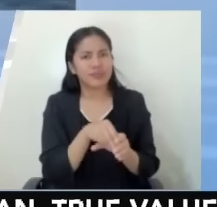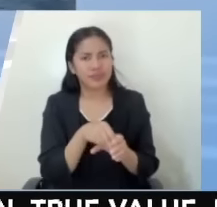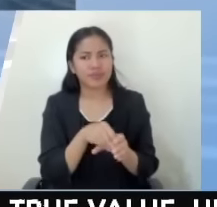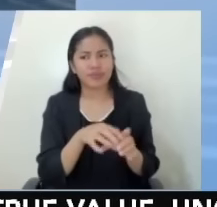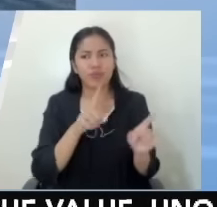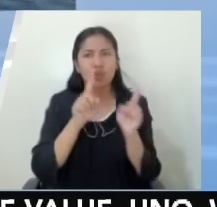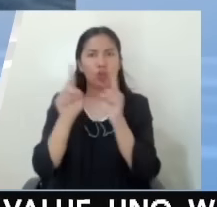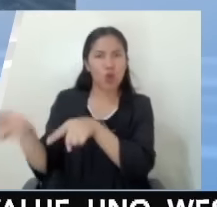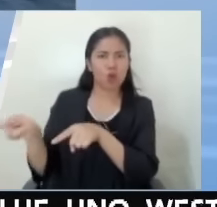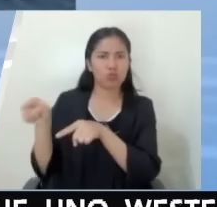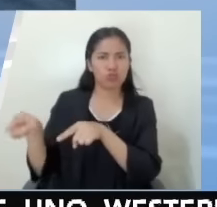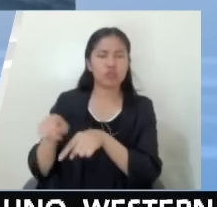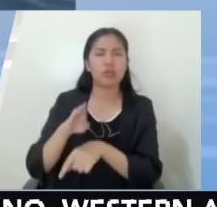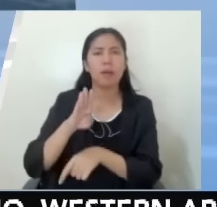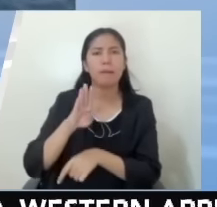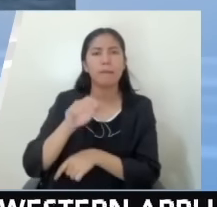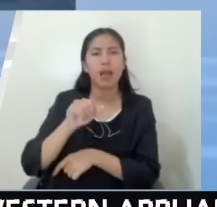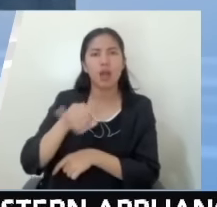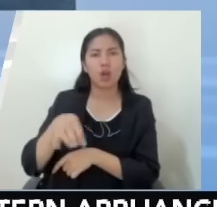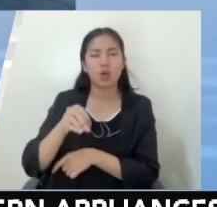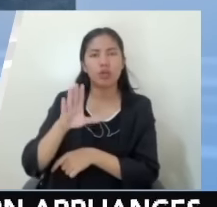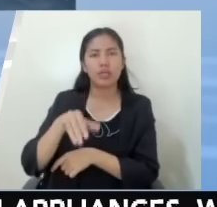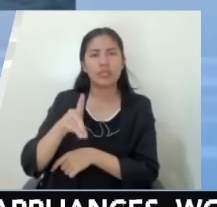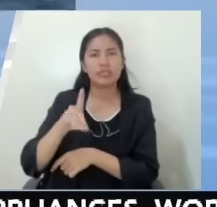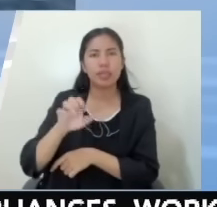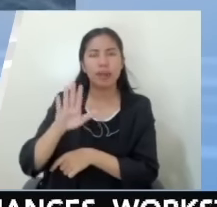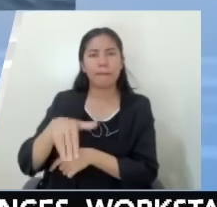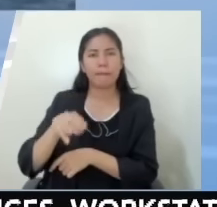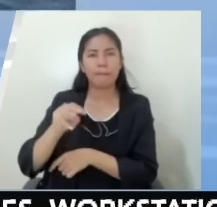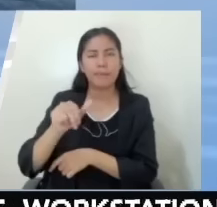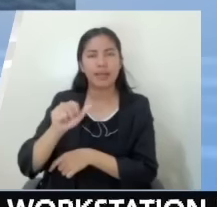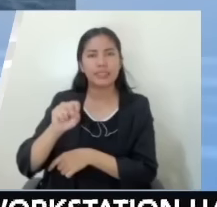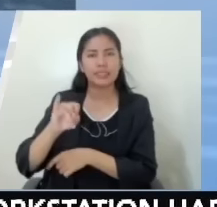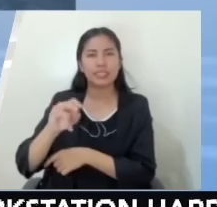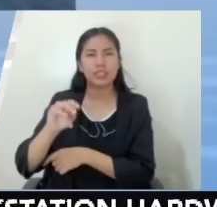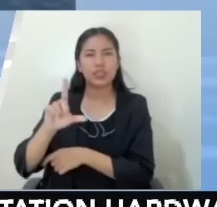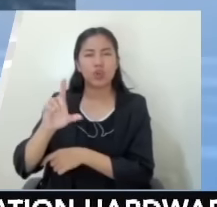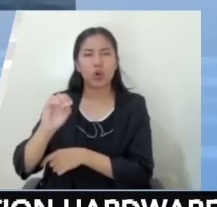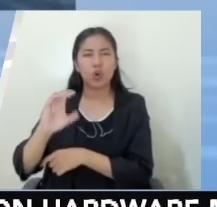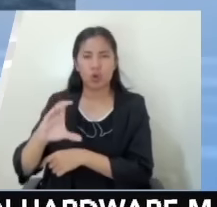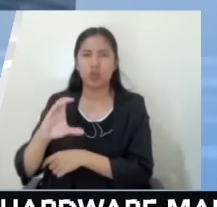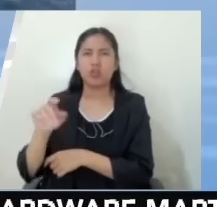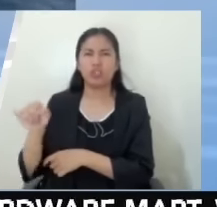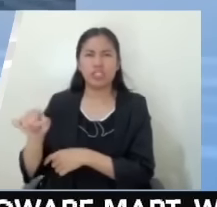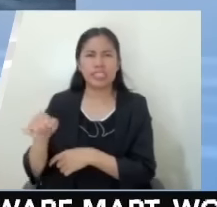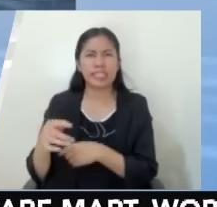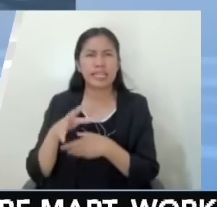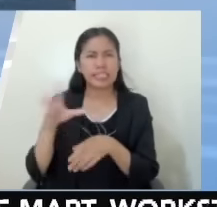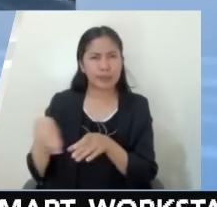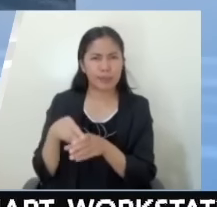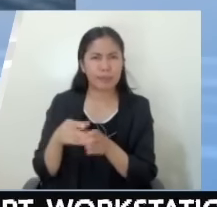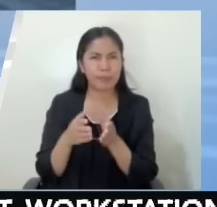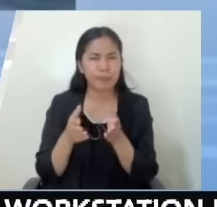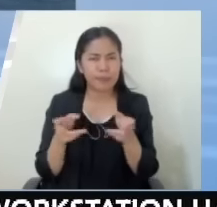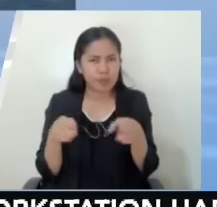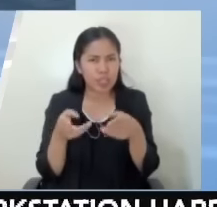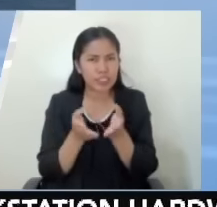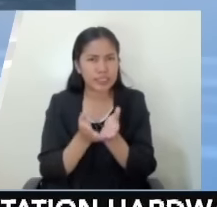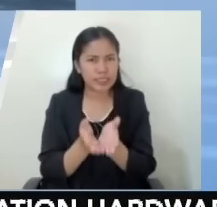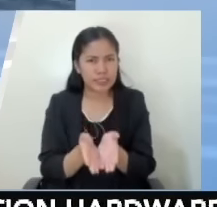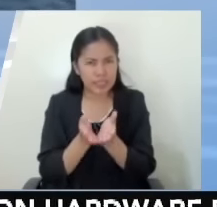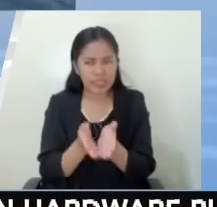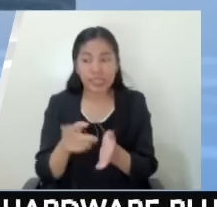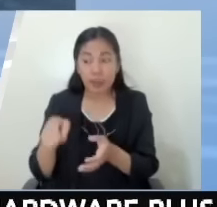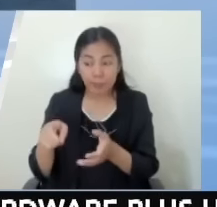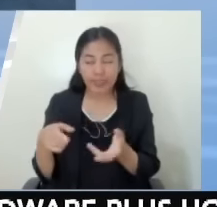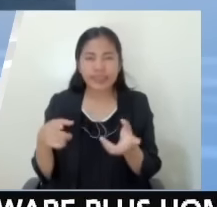na bangka na yan? Kasi ang pagkakaalam natin, base sa experience na rin natin, Joseph, di ba dapat nasa mother boat yung mga yan pag lumayag